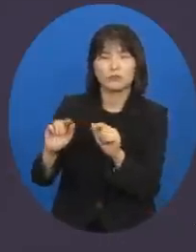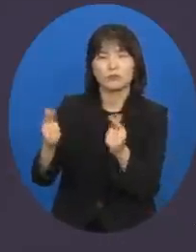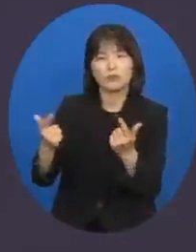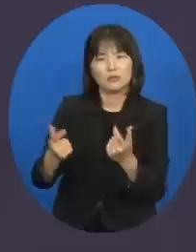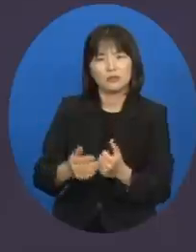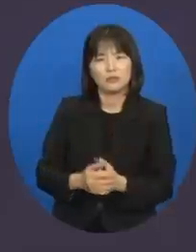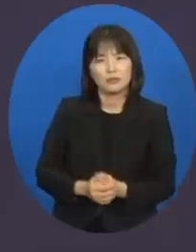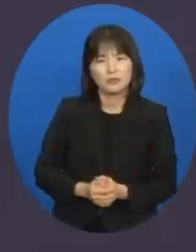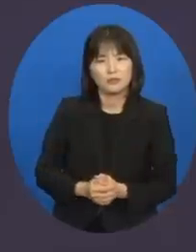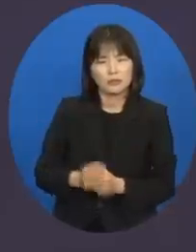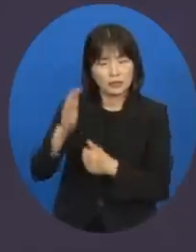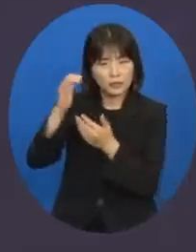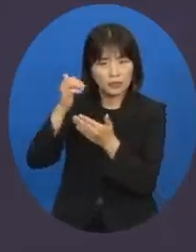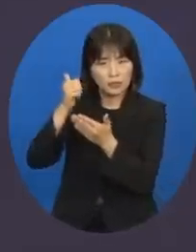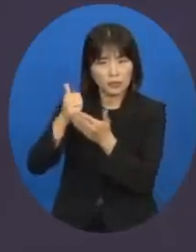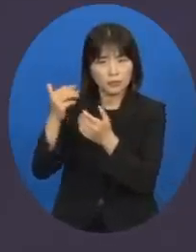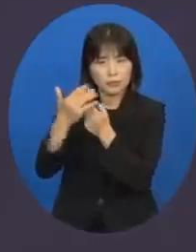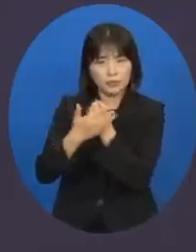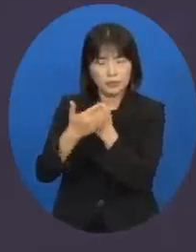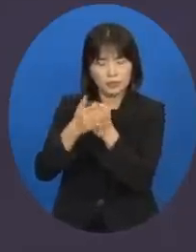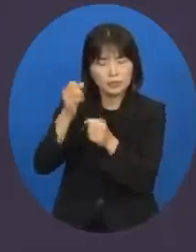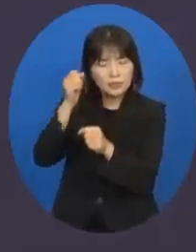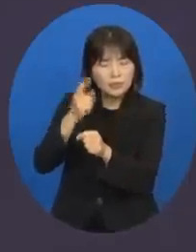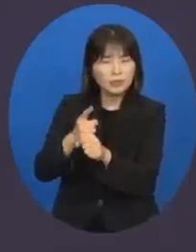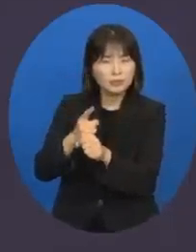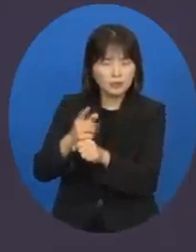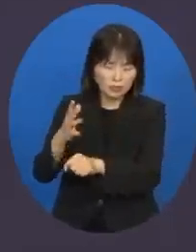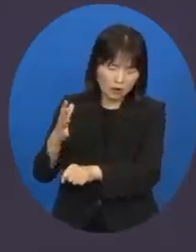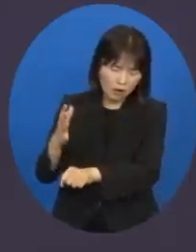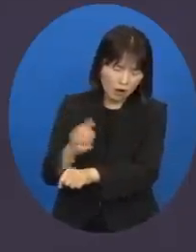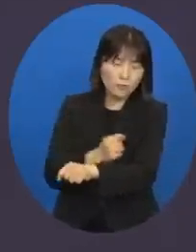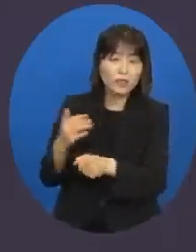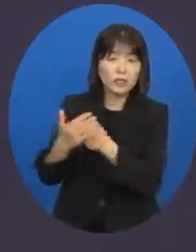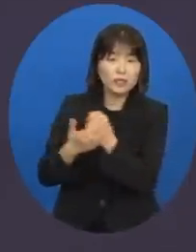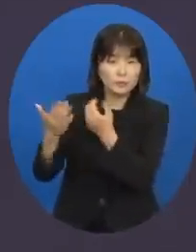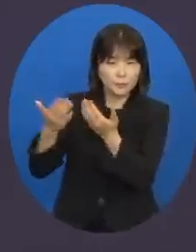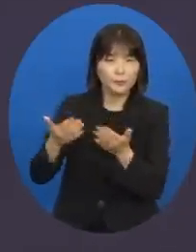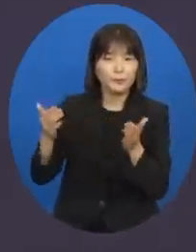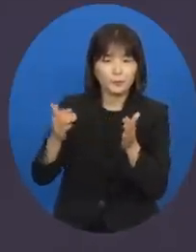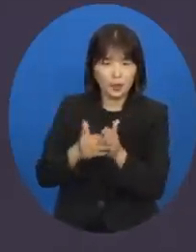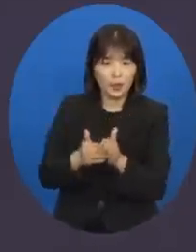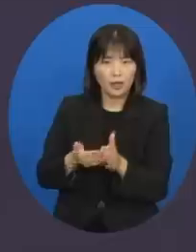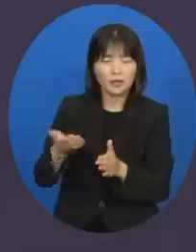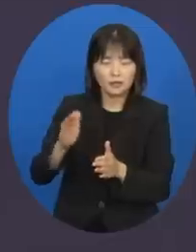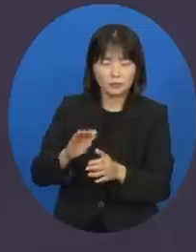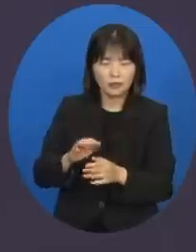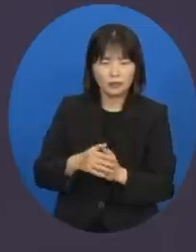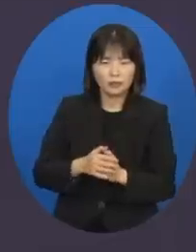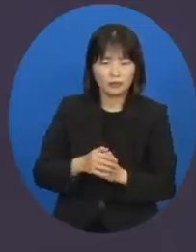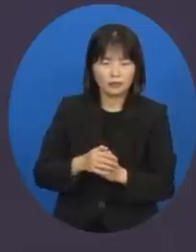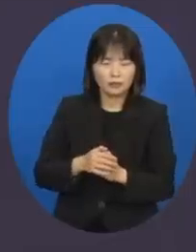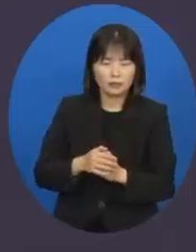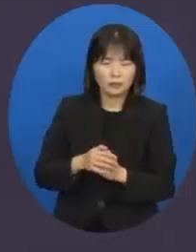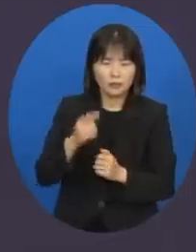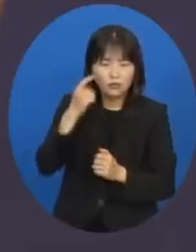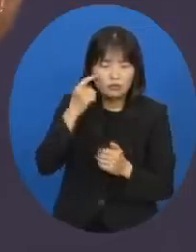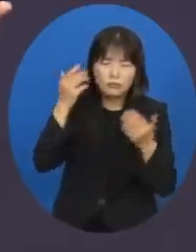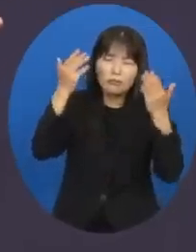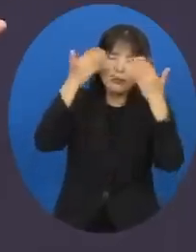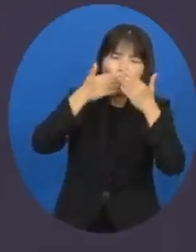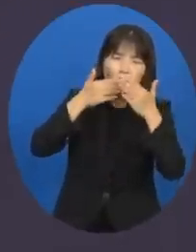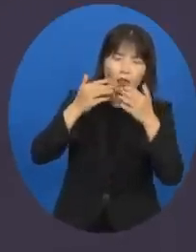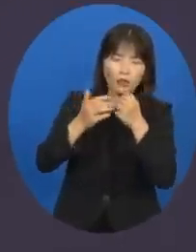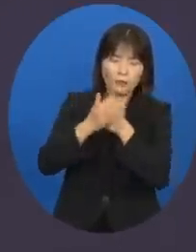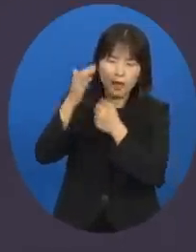수 있다는 거예요. 하나님의 은혜는 이미 엄청난 은혜는 주어졌지만 어떤 이유로 눈이 가려져서 전혀